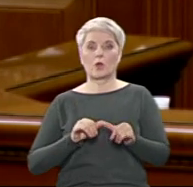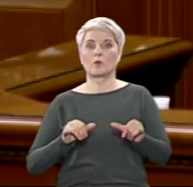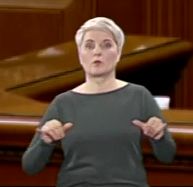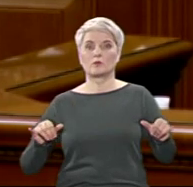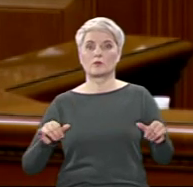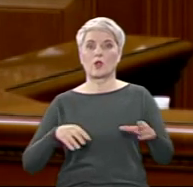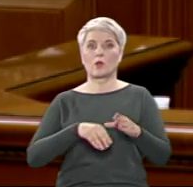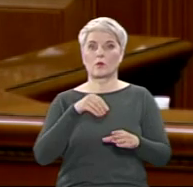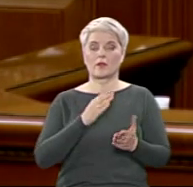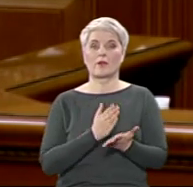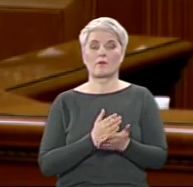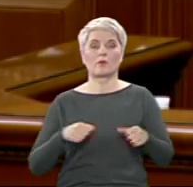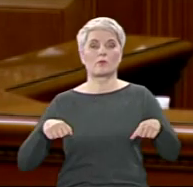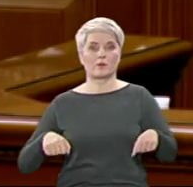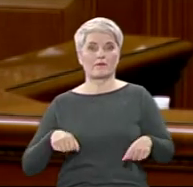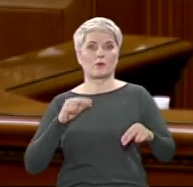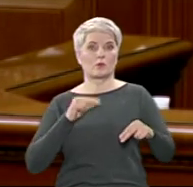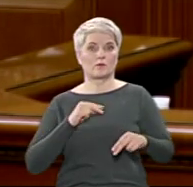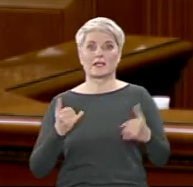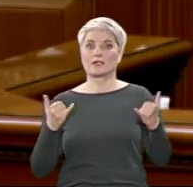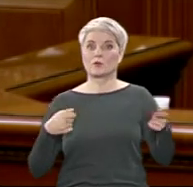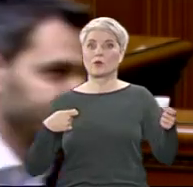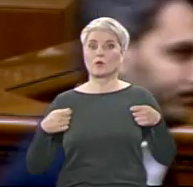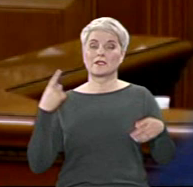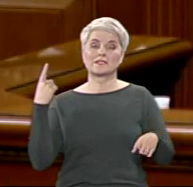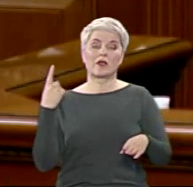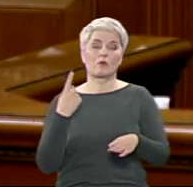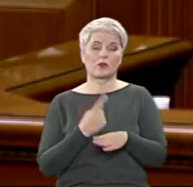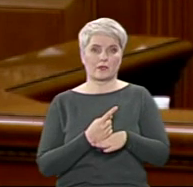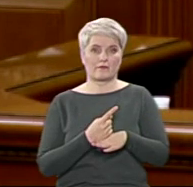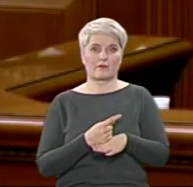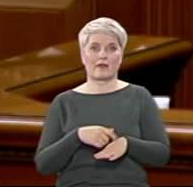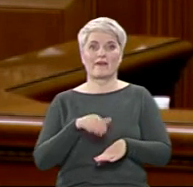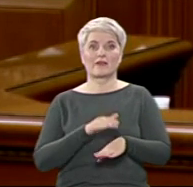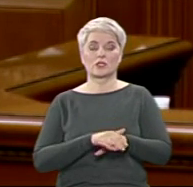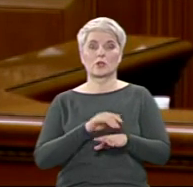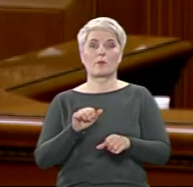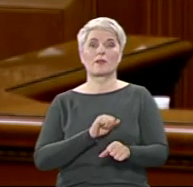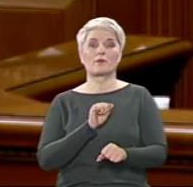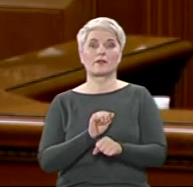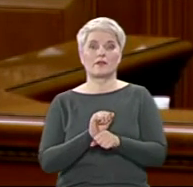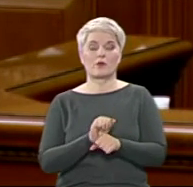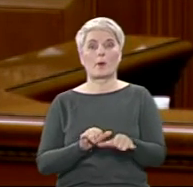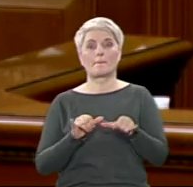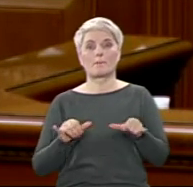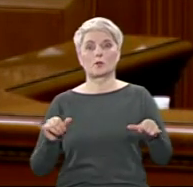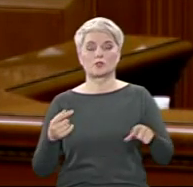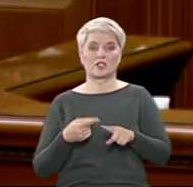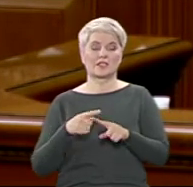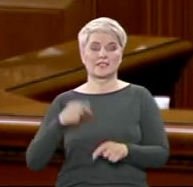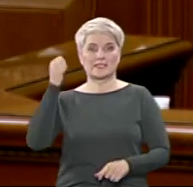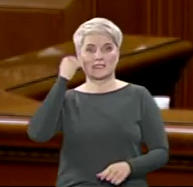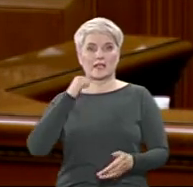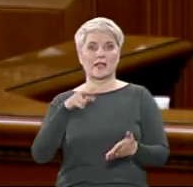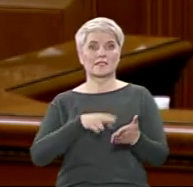лотерей мають право працювати. Сьогодні уряд заборонив, тобто фактично припинив поширення цих старих